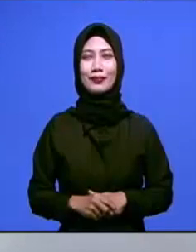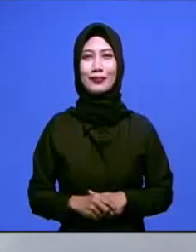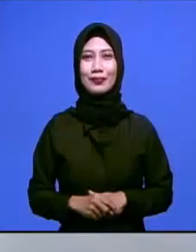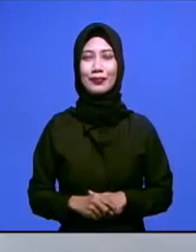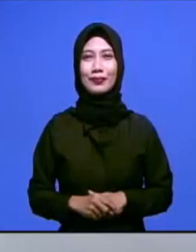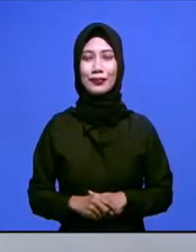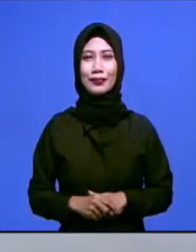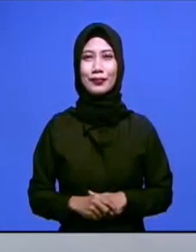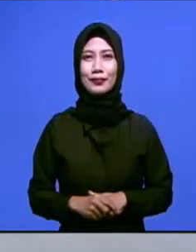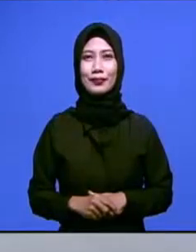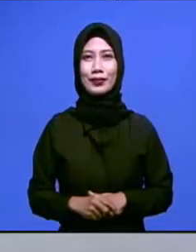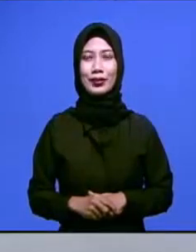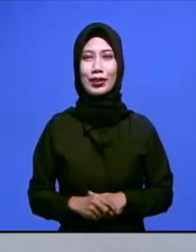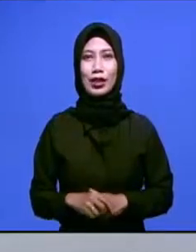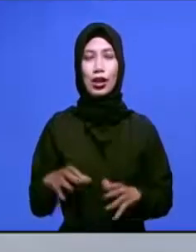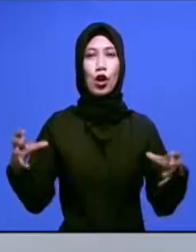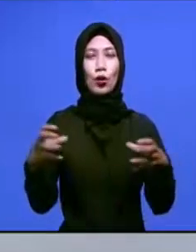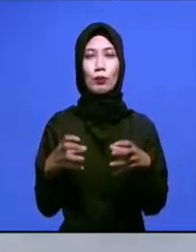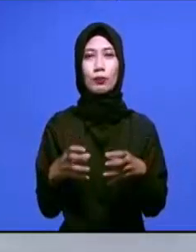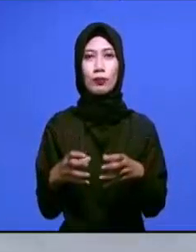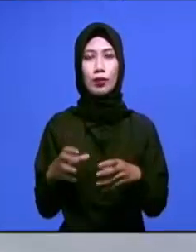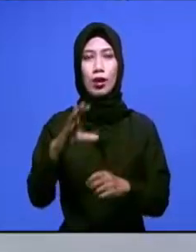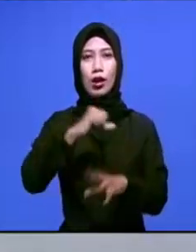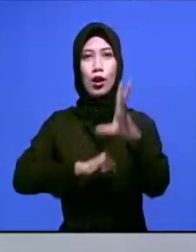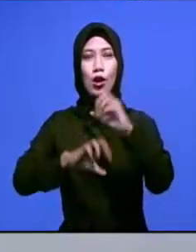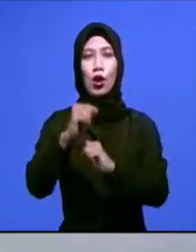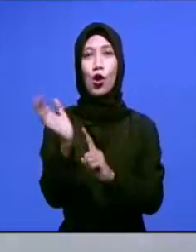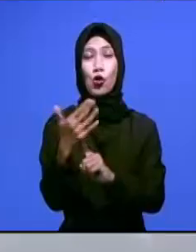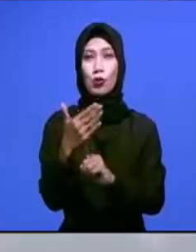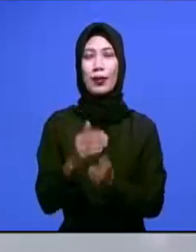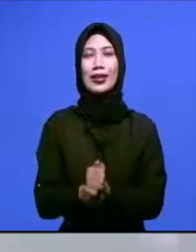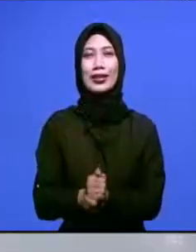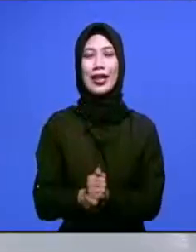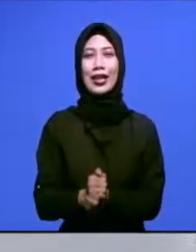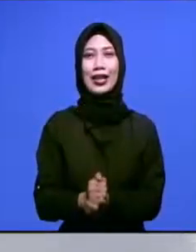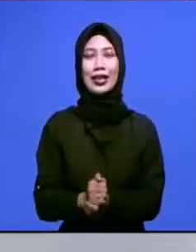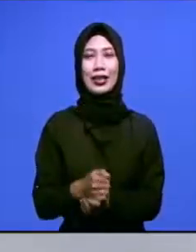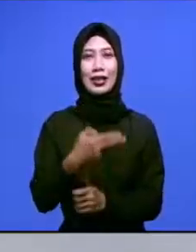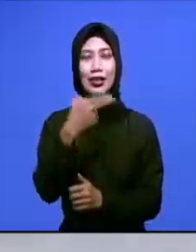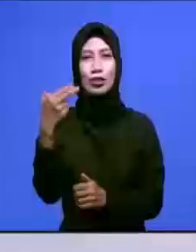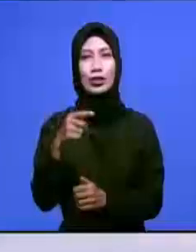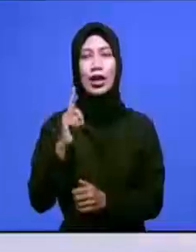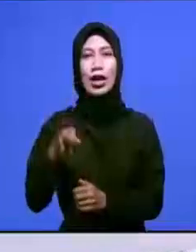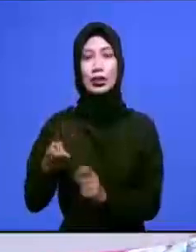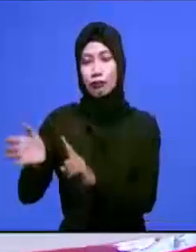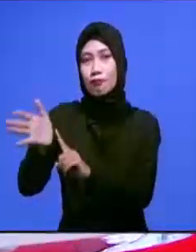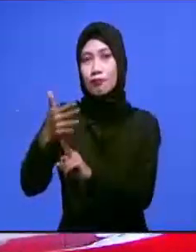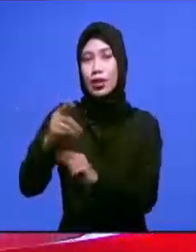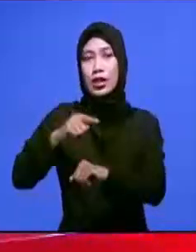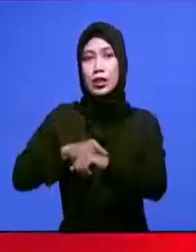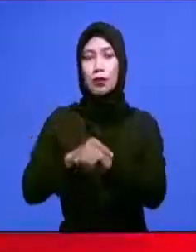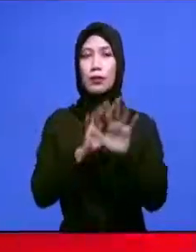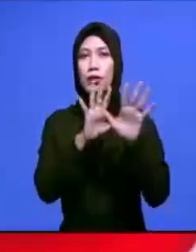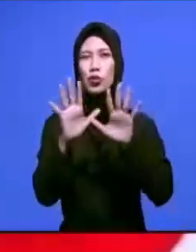Hai peringatan upacara peringatan HUT RI ditandai dengan prosesi pengibaran bendera pusaka pada pukul sepuluh lebih